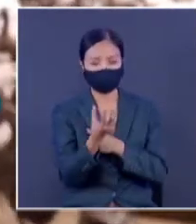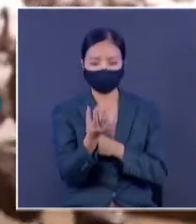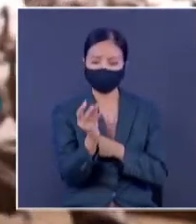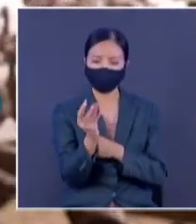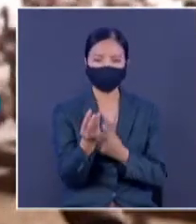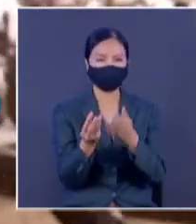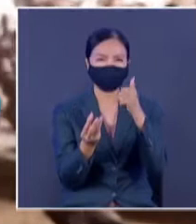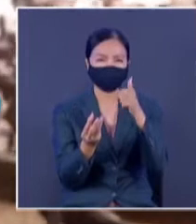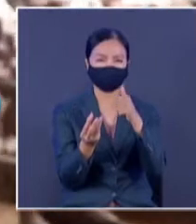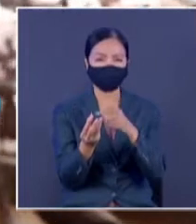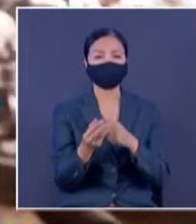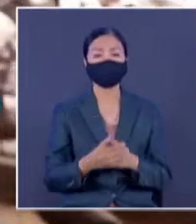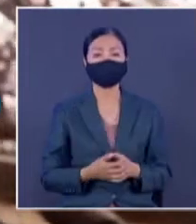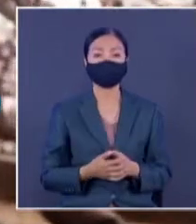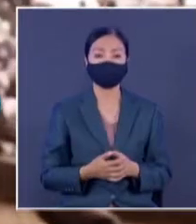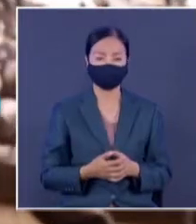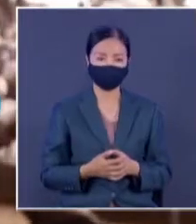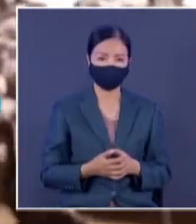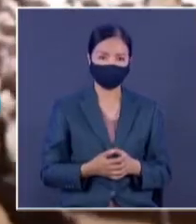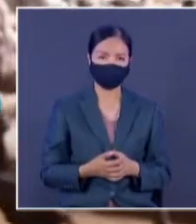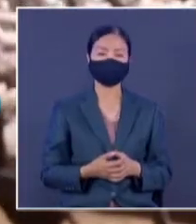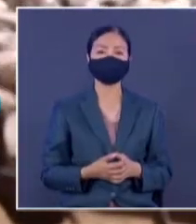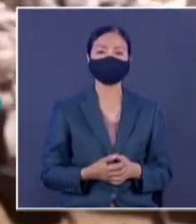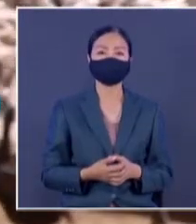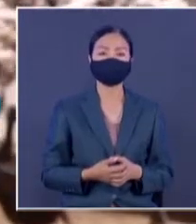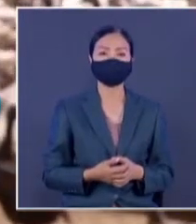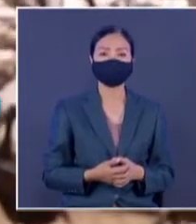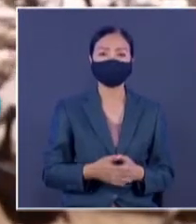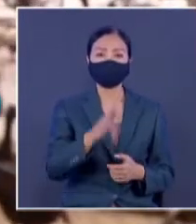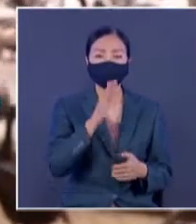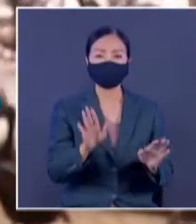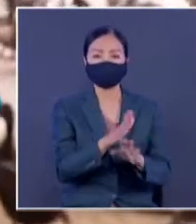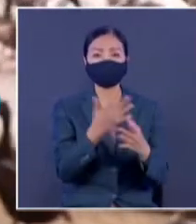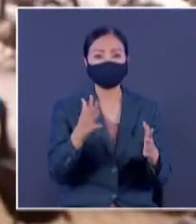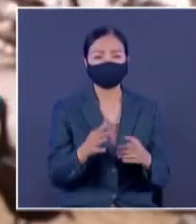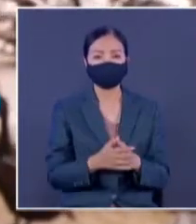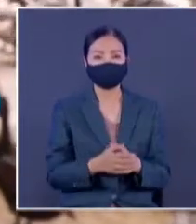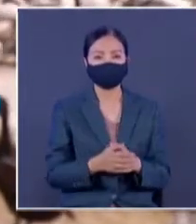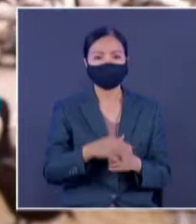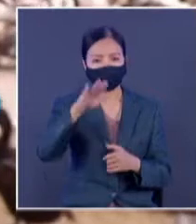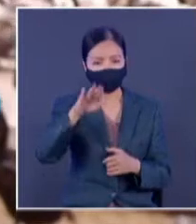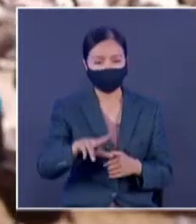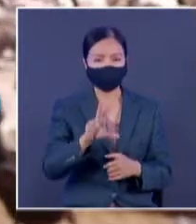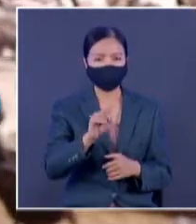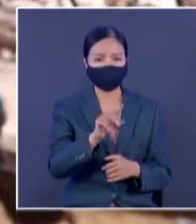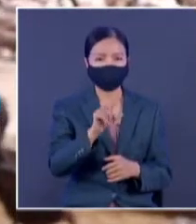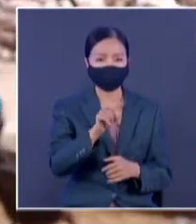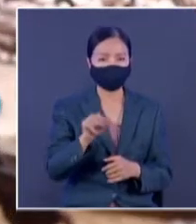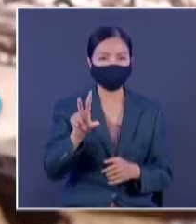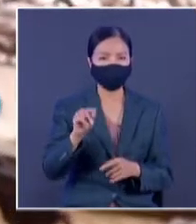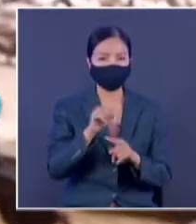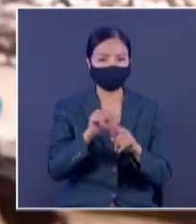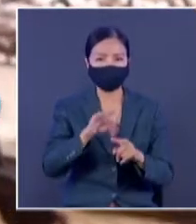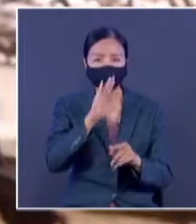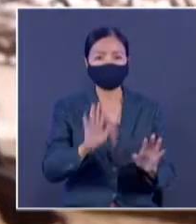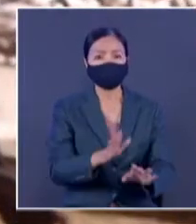ใหญ่ด้วยค่ะ ของเราเป็นยังไงครับปริมาณไข่จาก ปริมาณไข่ถ้าสมมติว่าไหนที่ไม่ได้เปิดไข่จะลดลงประมาณ 20-30% ค่ะแต่